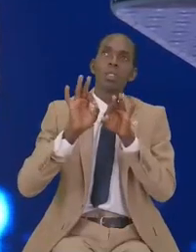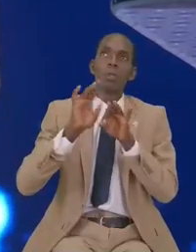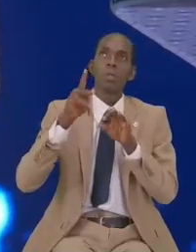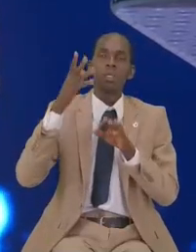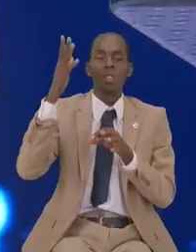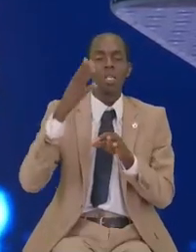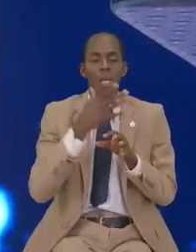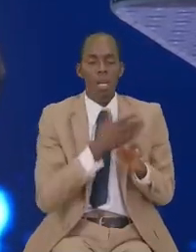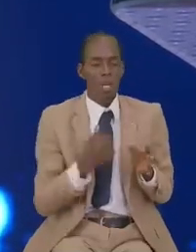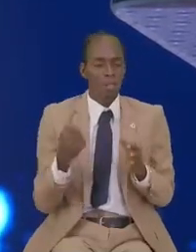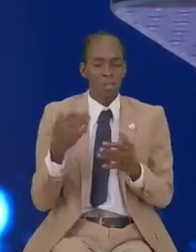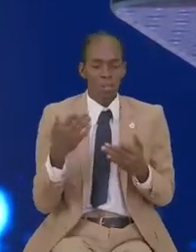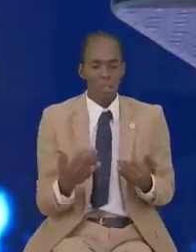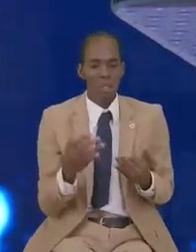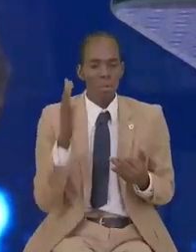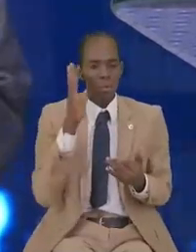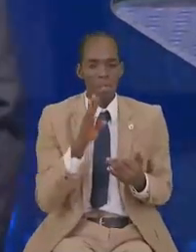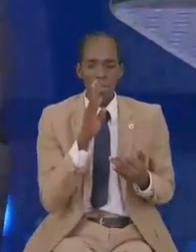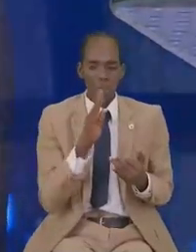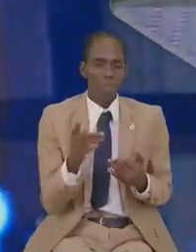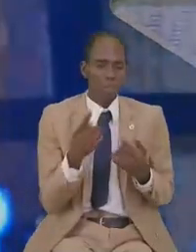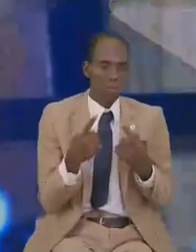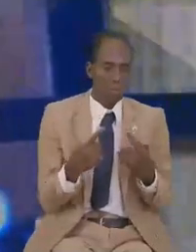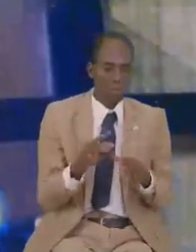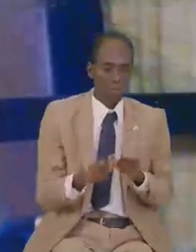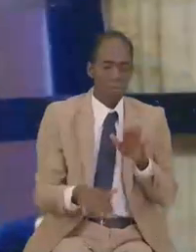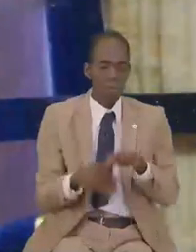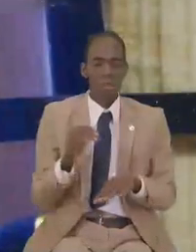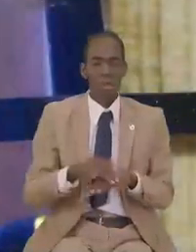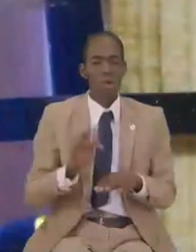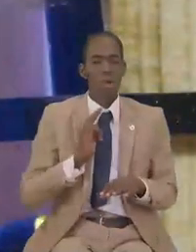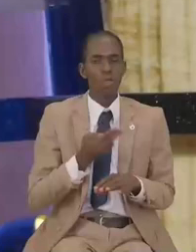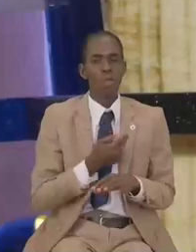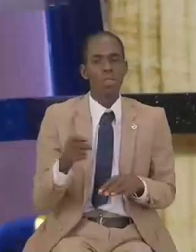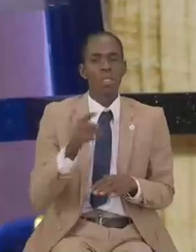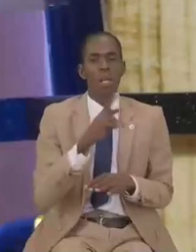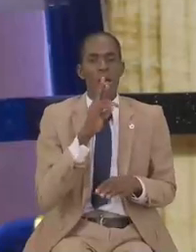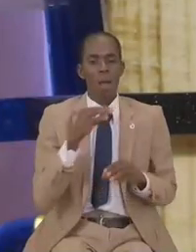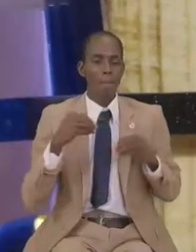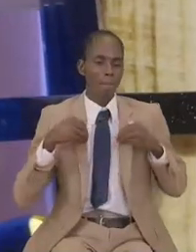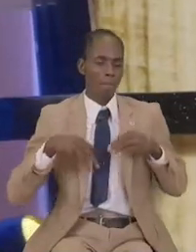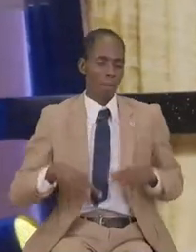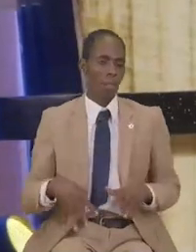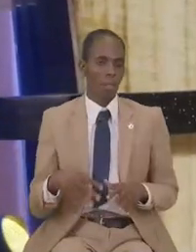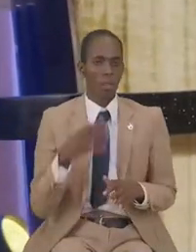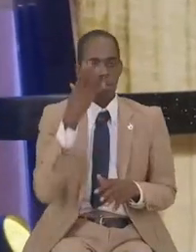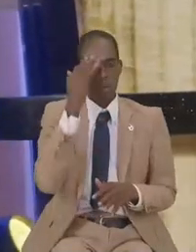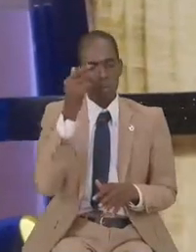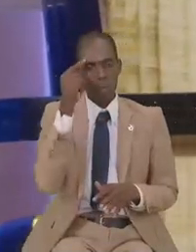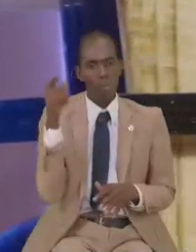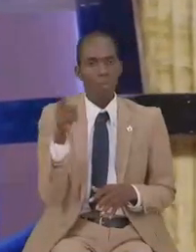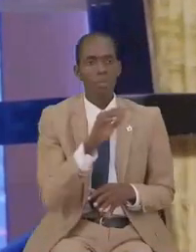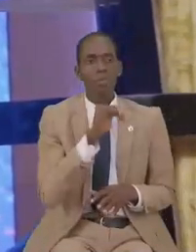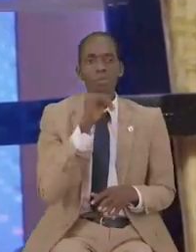plaintes? Alors, et qu'il nous foule aux pieds. Alors, ils étaient perplexes, confus, parce qu'ils n'ont